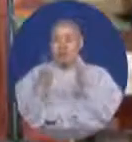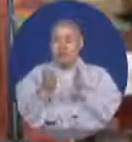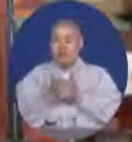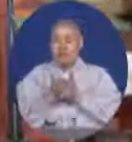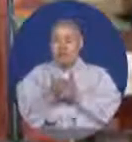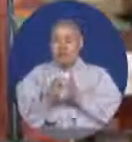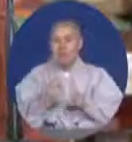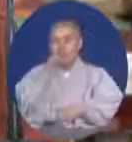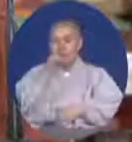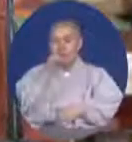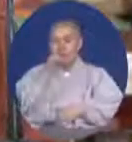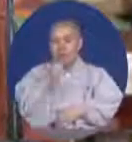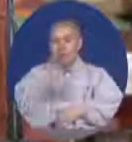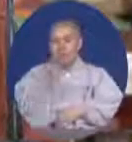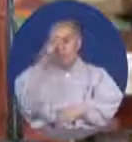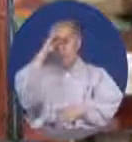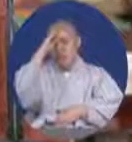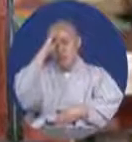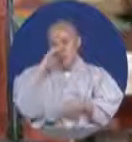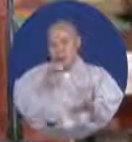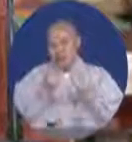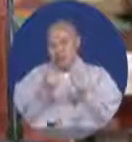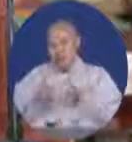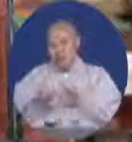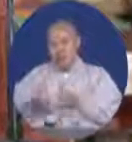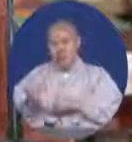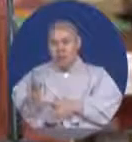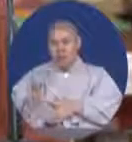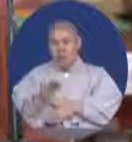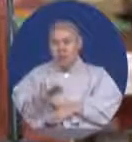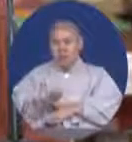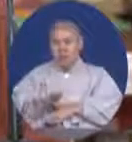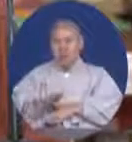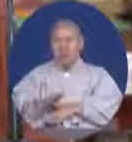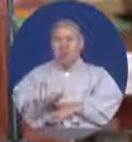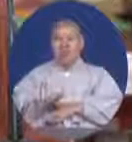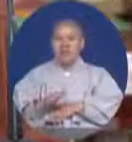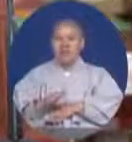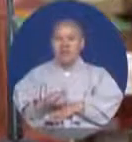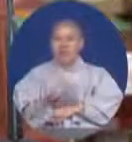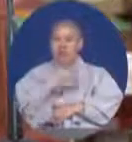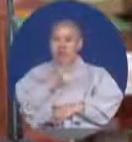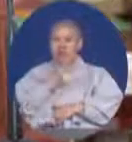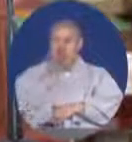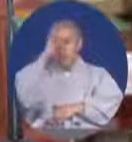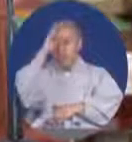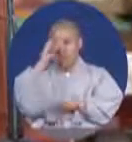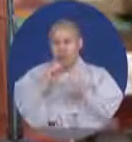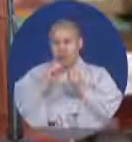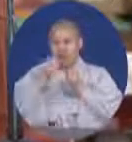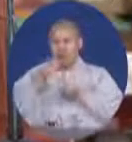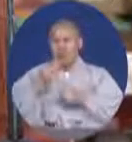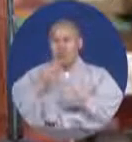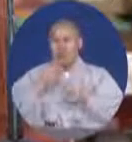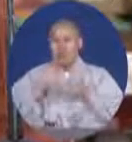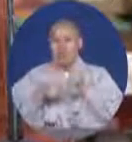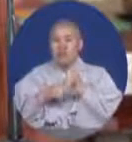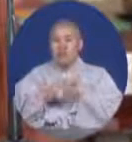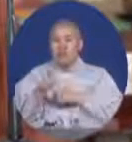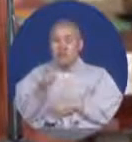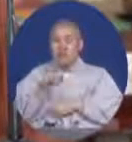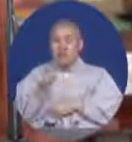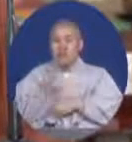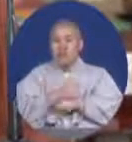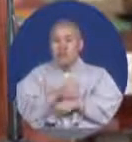병나고 돌아가셨는데 어째서 노병이 늙고 병드는 게 영원히 없다고 했는가? 이게